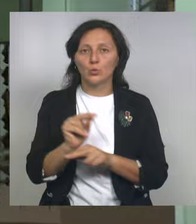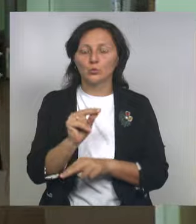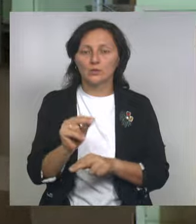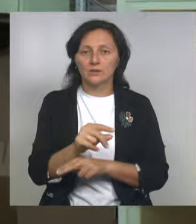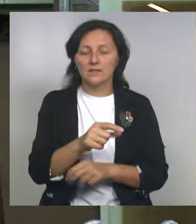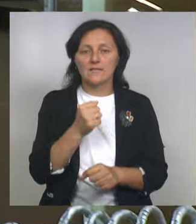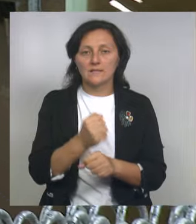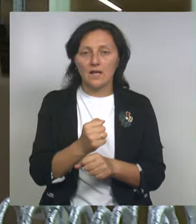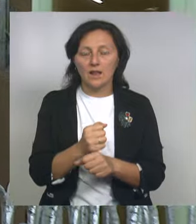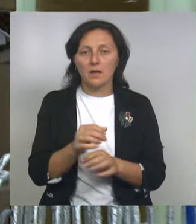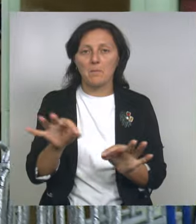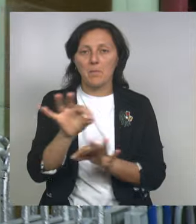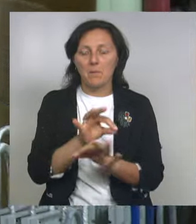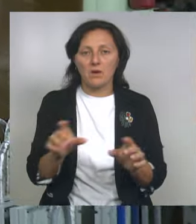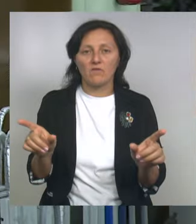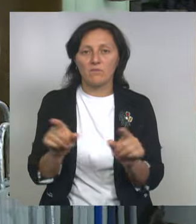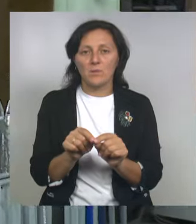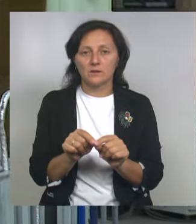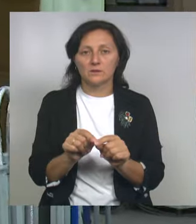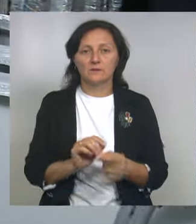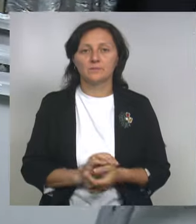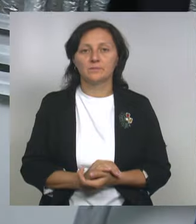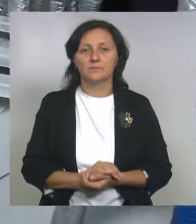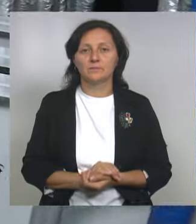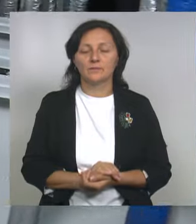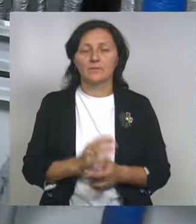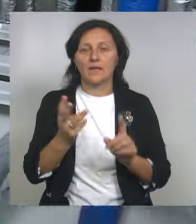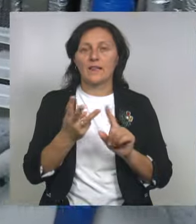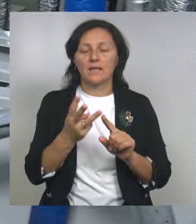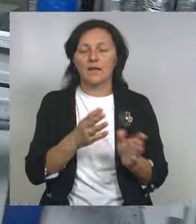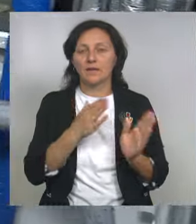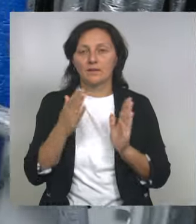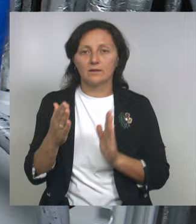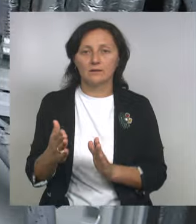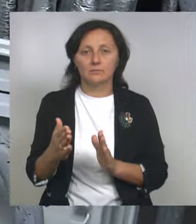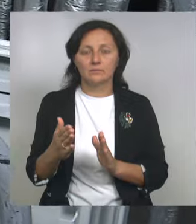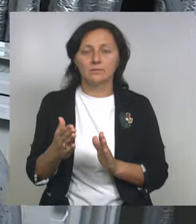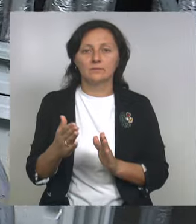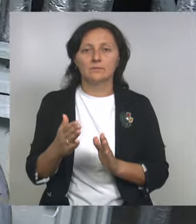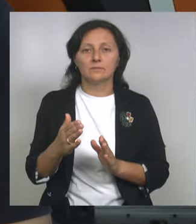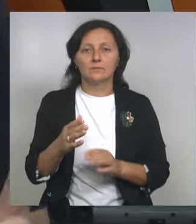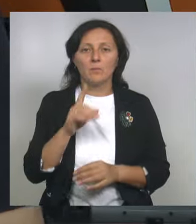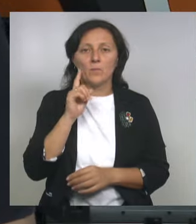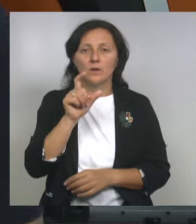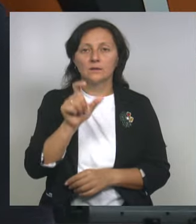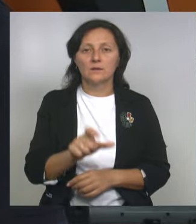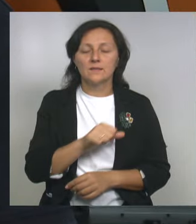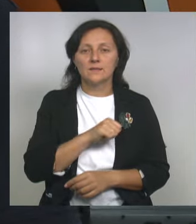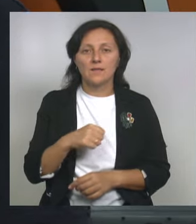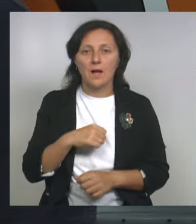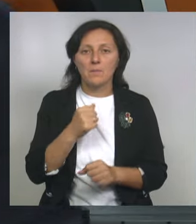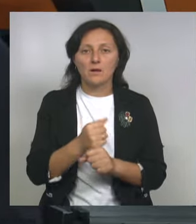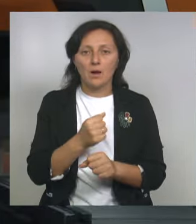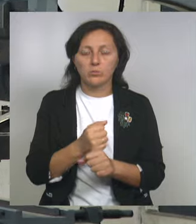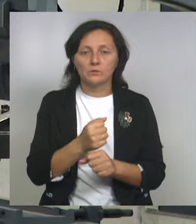сделали, совместно просмотрели, потом вот. Третьим этапом специалист уже самостоятельно работать с периодическим